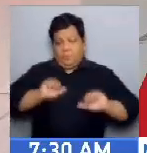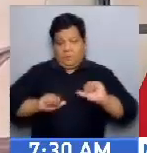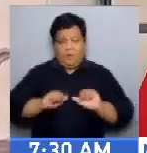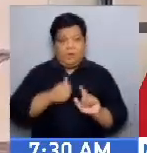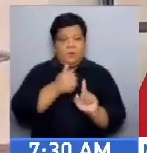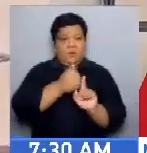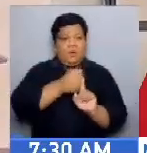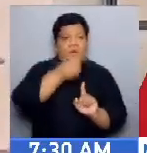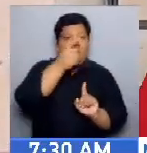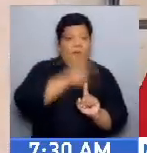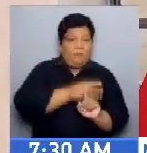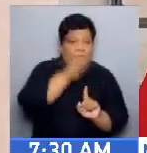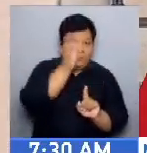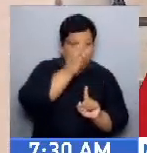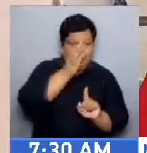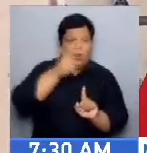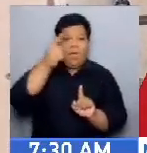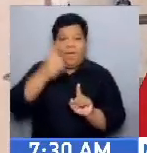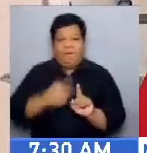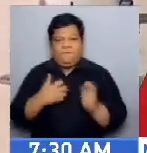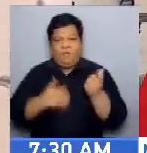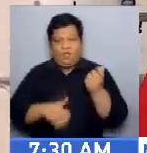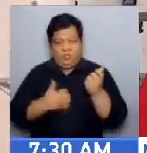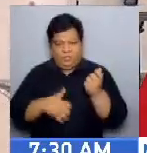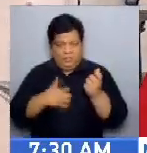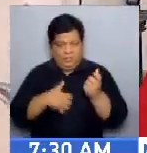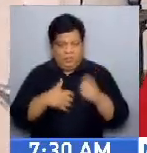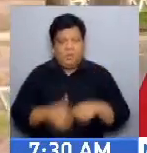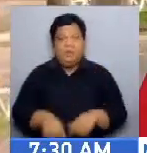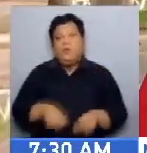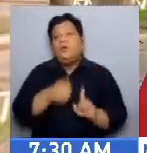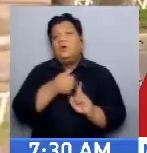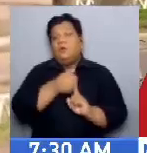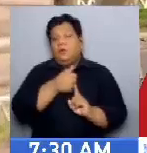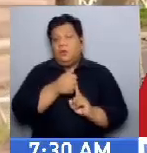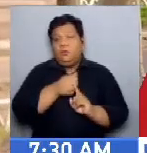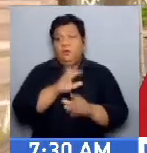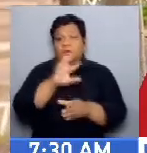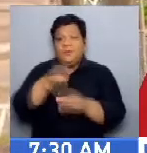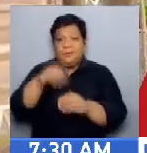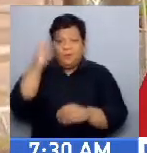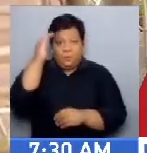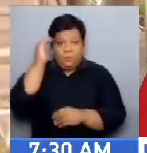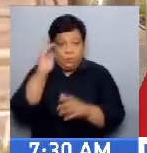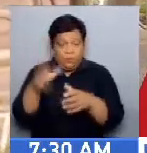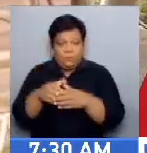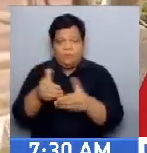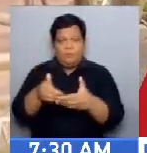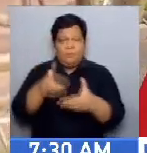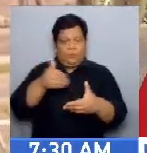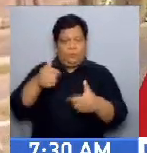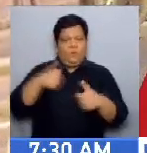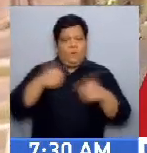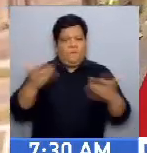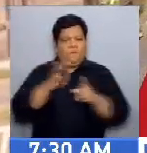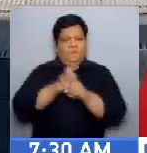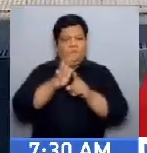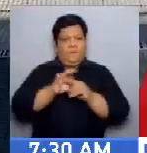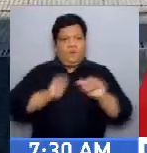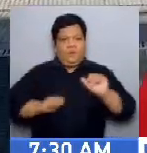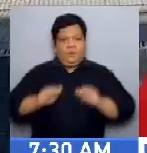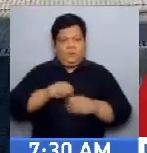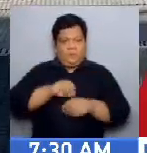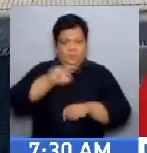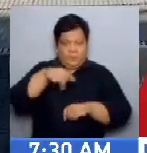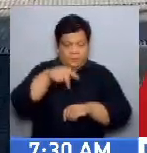Argentinian. Bago pa man maging K-pop trainee, nakilala na ang kanyang husay sa pagganda at pag-arte dito sa Pilipinas. Sa debut, makakasama ni Shanti